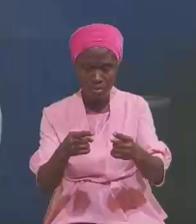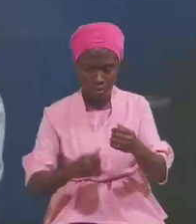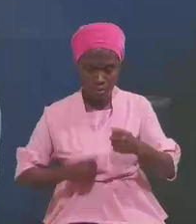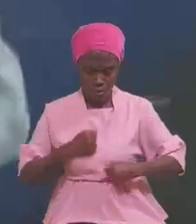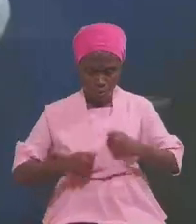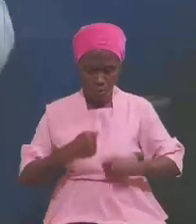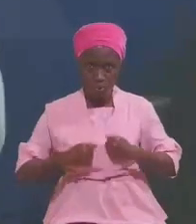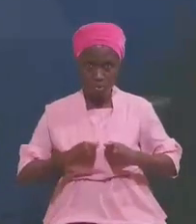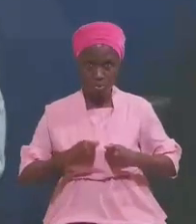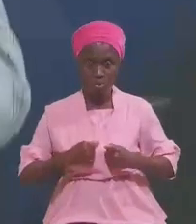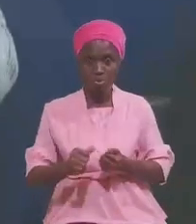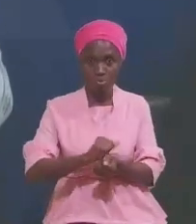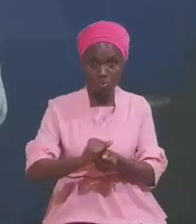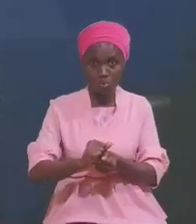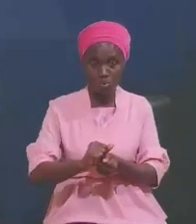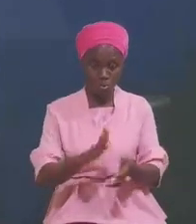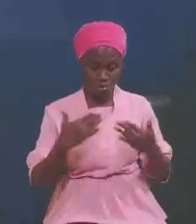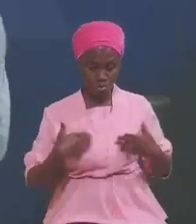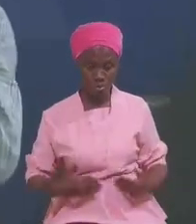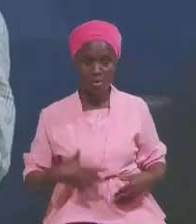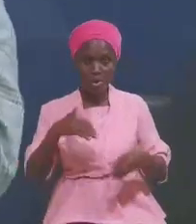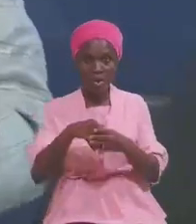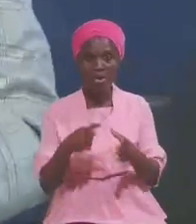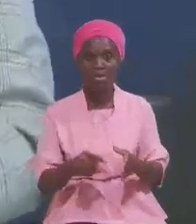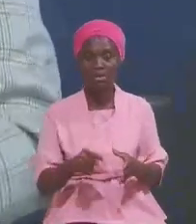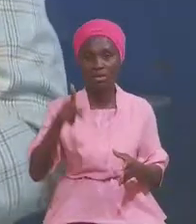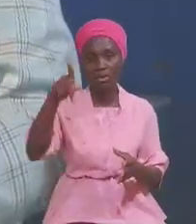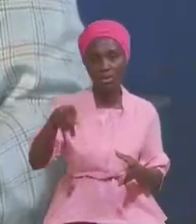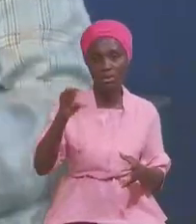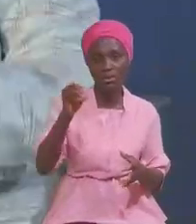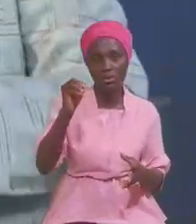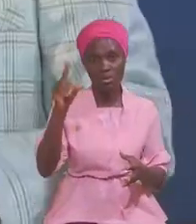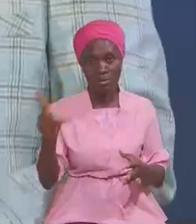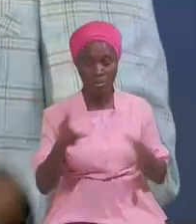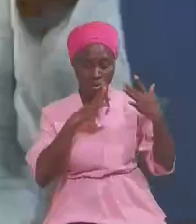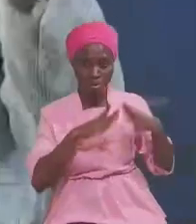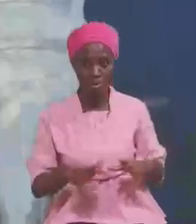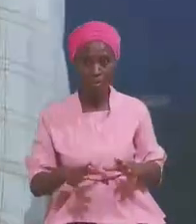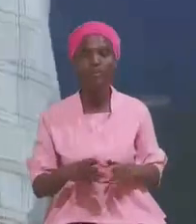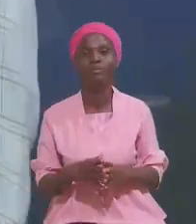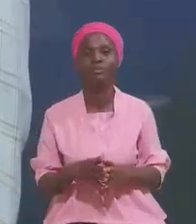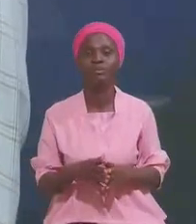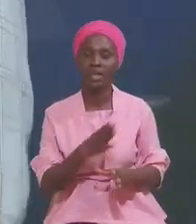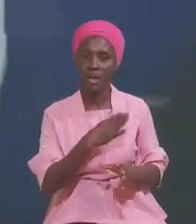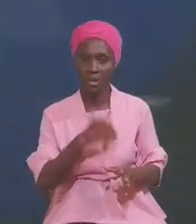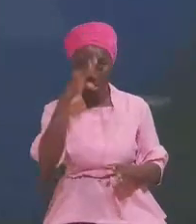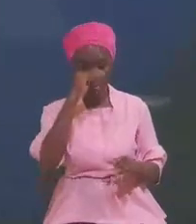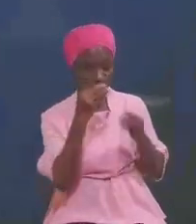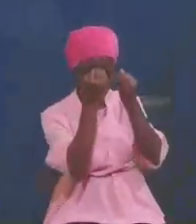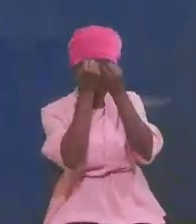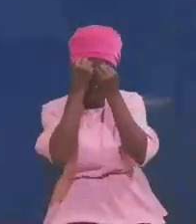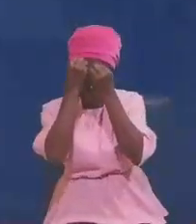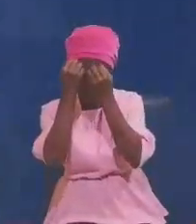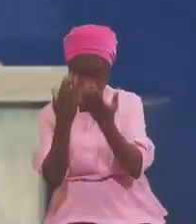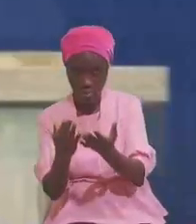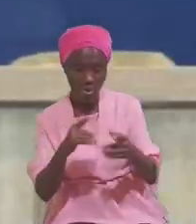Et lave-toi au réservoir de Siloé, nom qui signifie envoyer. Il y alla, se